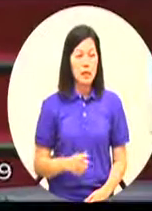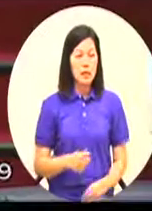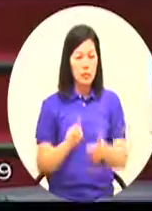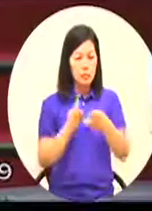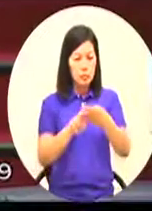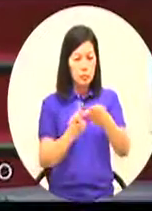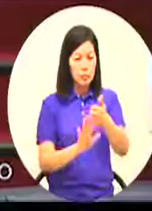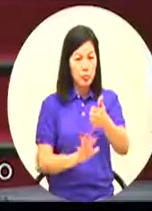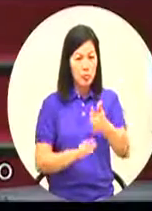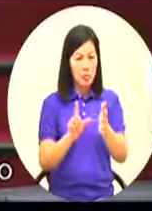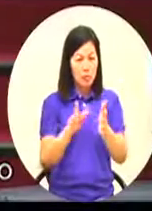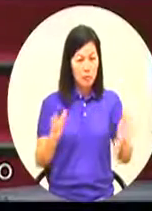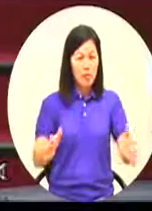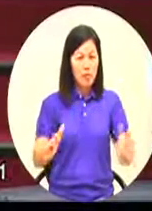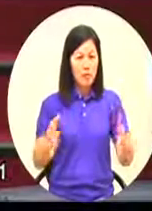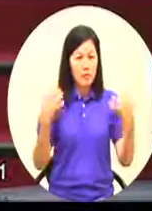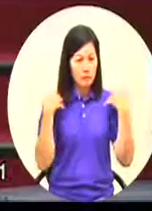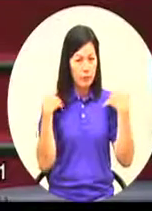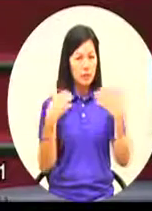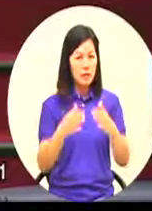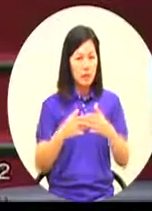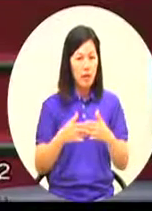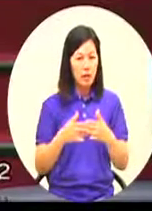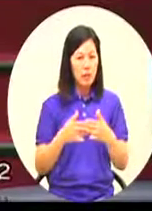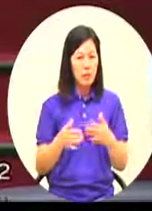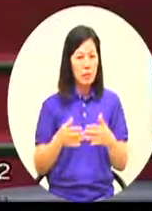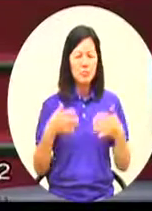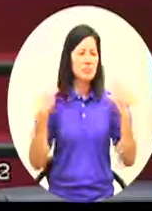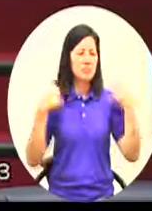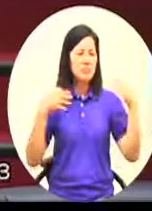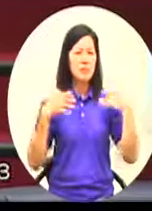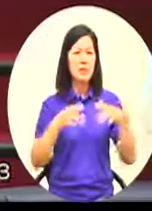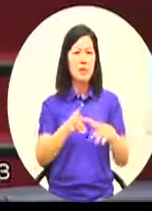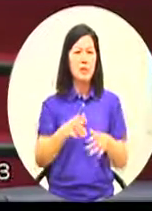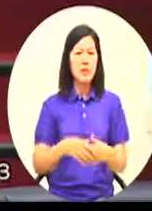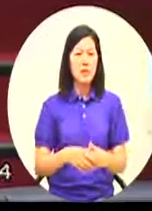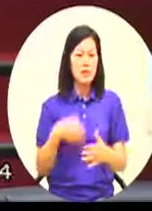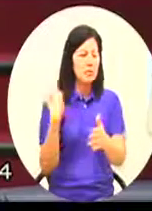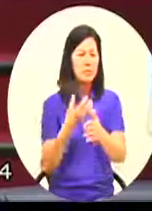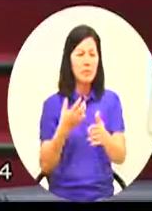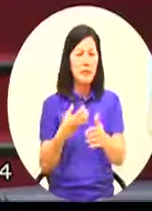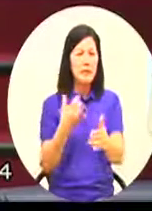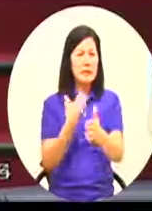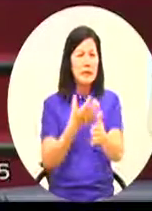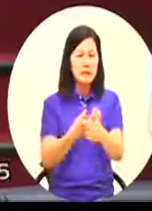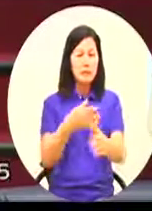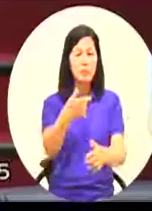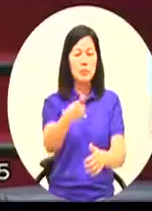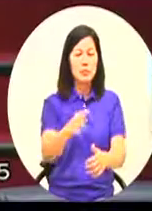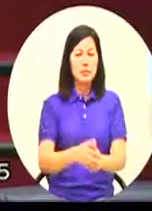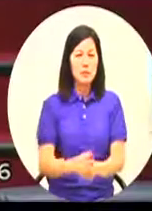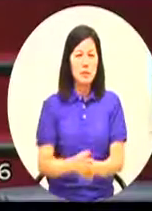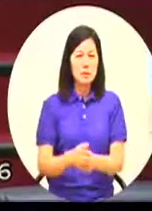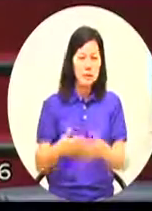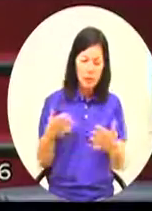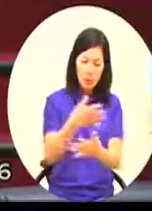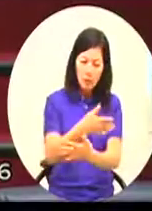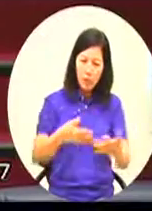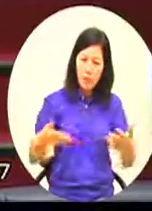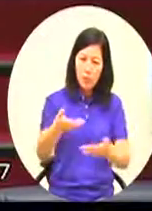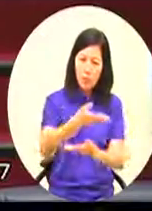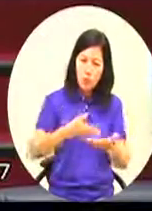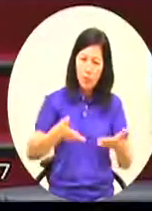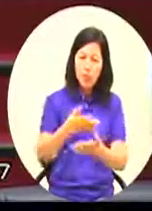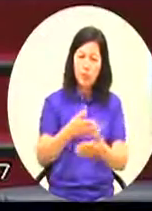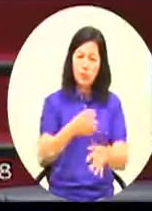内你要去承担，而不是推脱责任，不要推任何的责任，你要用横向的沟通来去跟